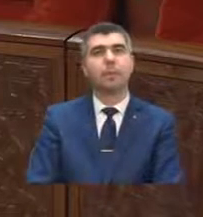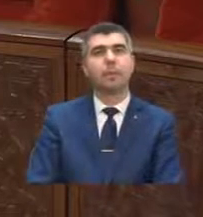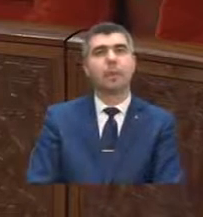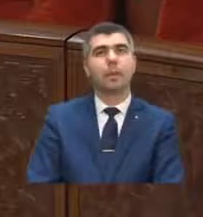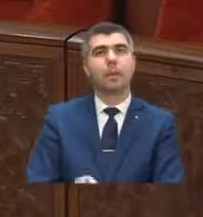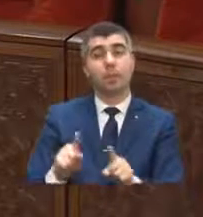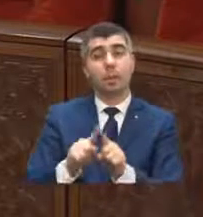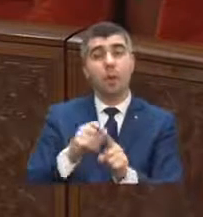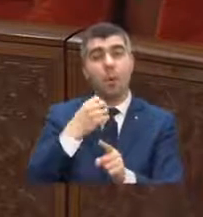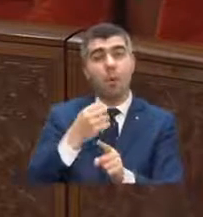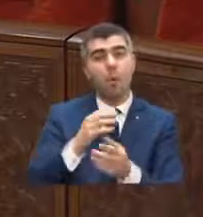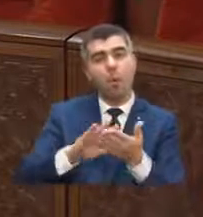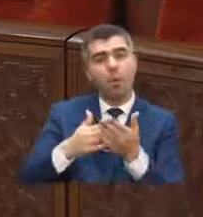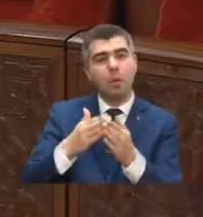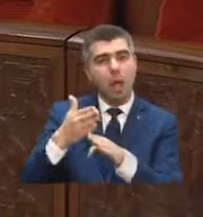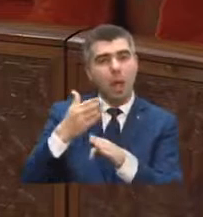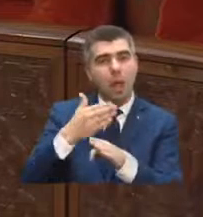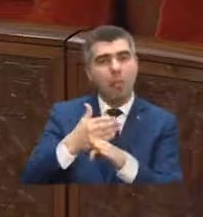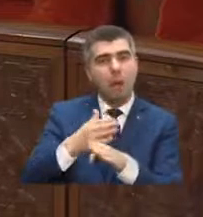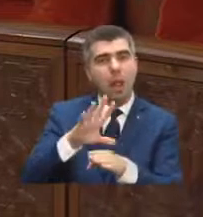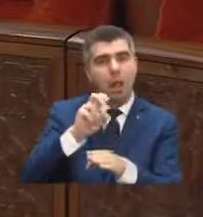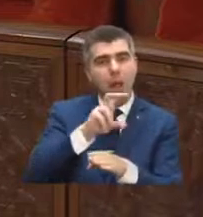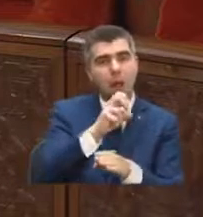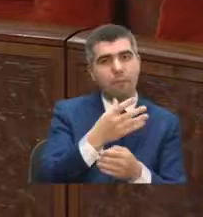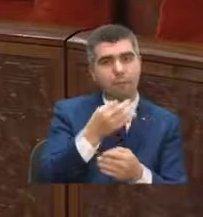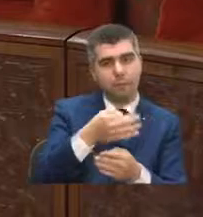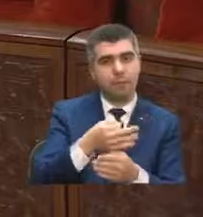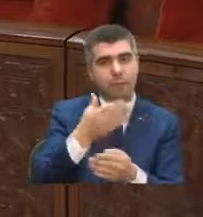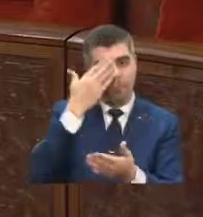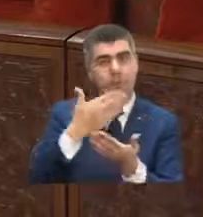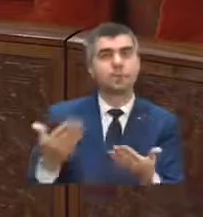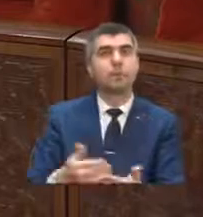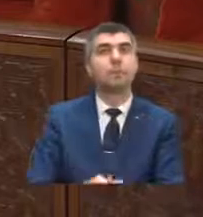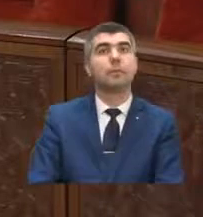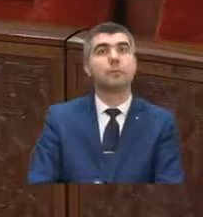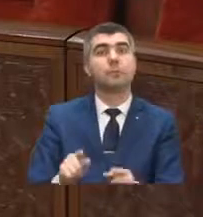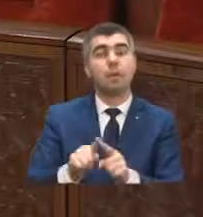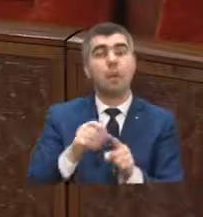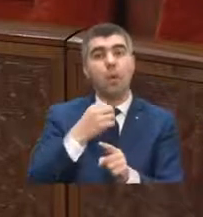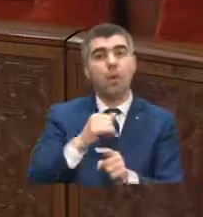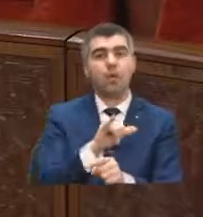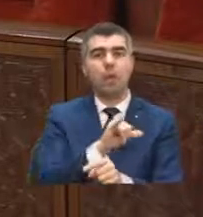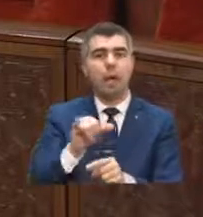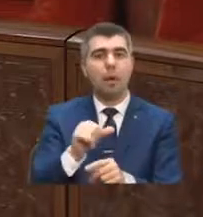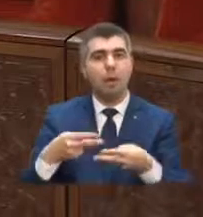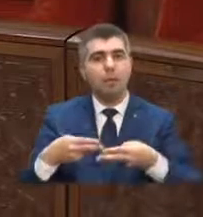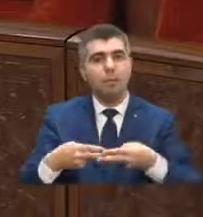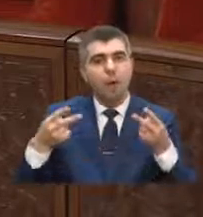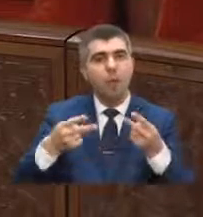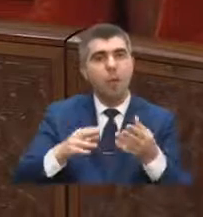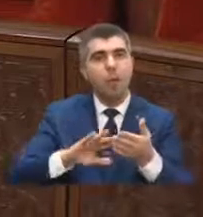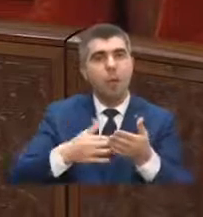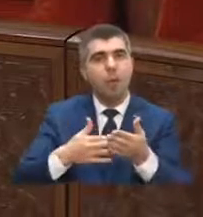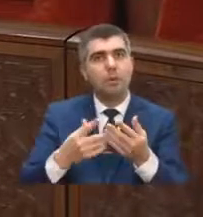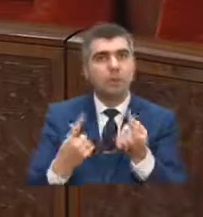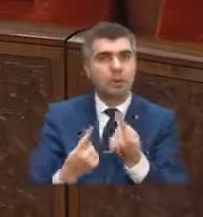بلا ريبوست، عارفين الامكانيات اللي عندنا. فما نبقاوش نهولوا، اليوم هي واحد